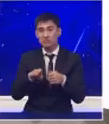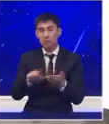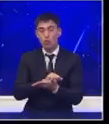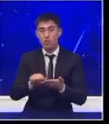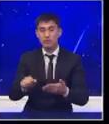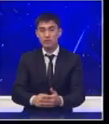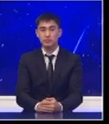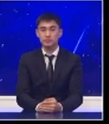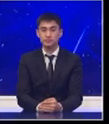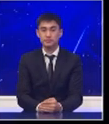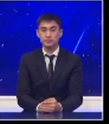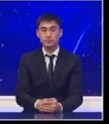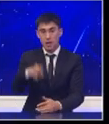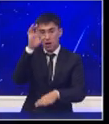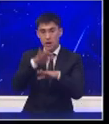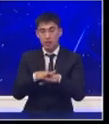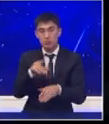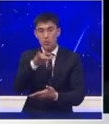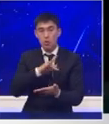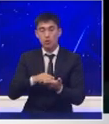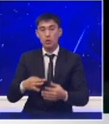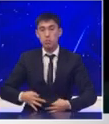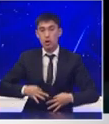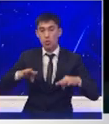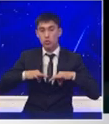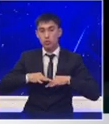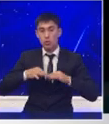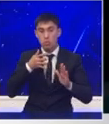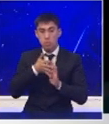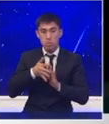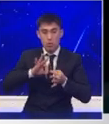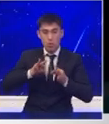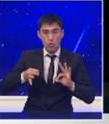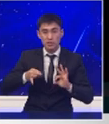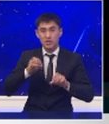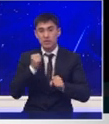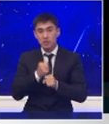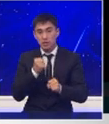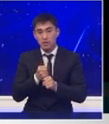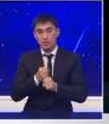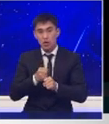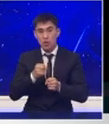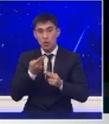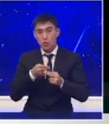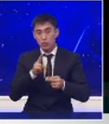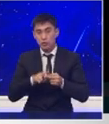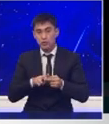документов. Поэтому акиму города и прокуратуре надо подробно разобраться по каждому случаю